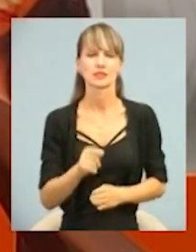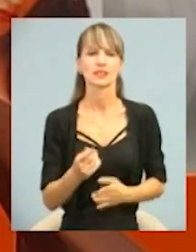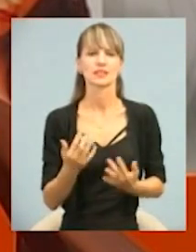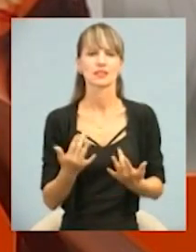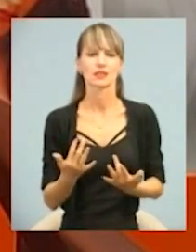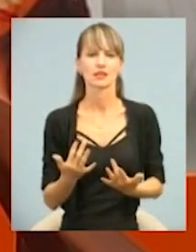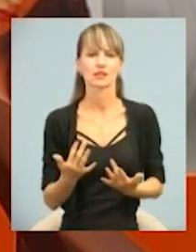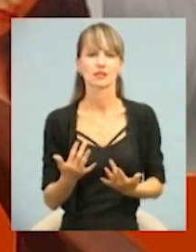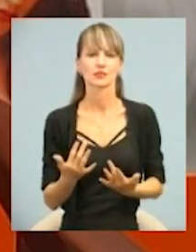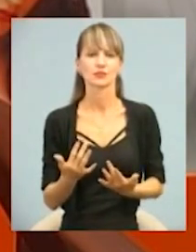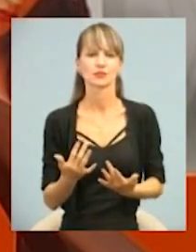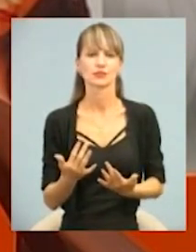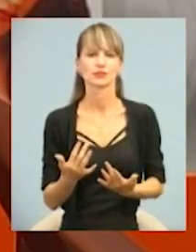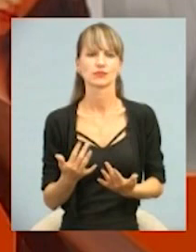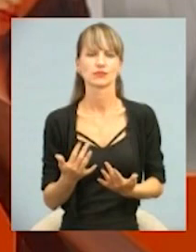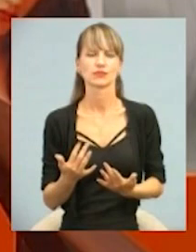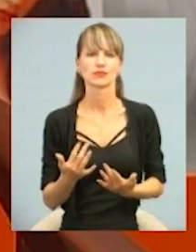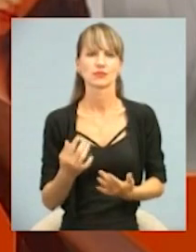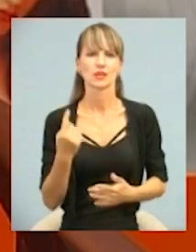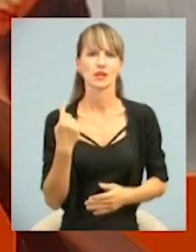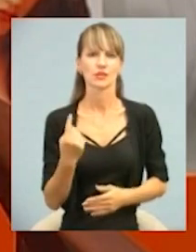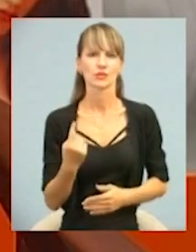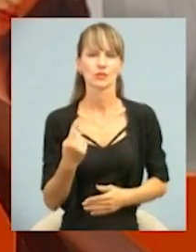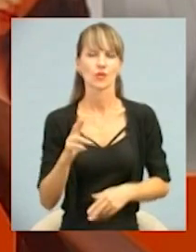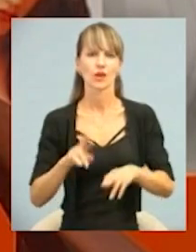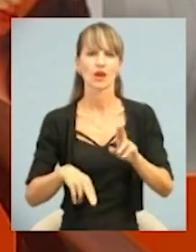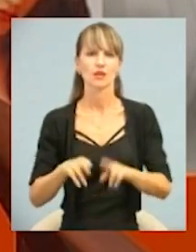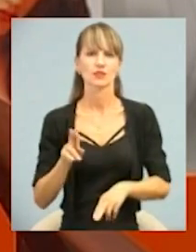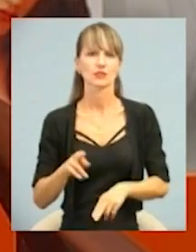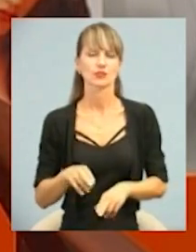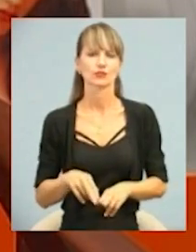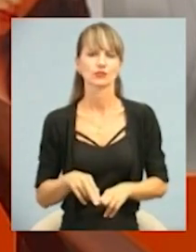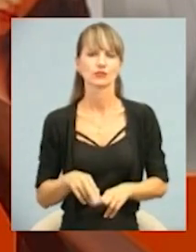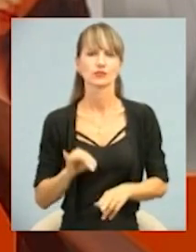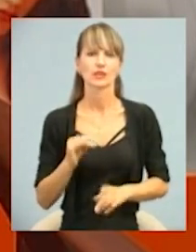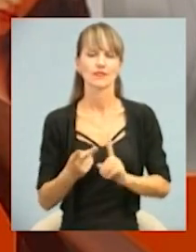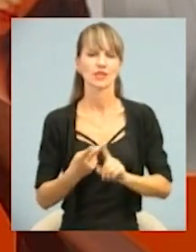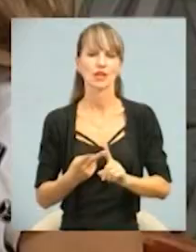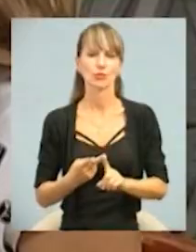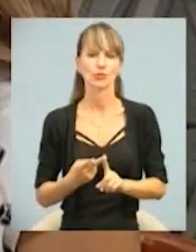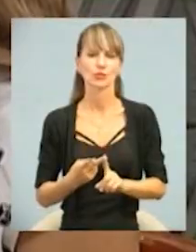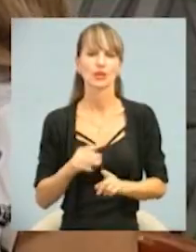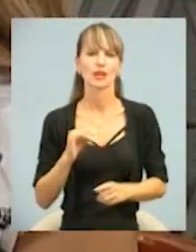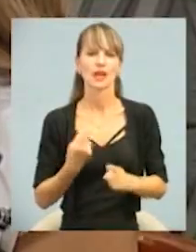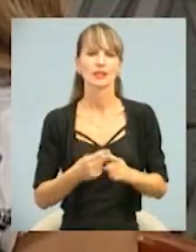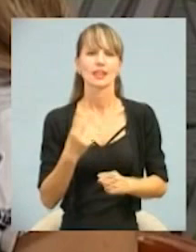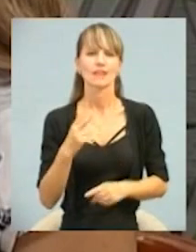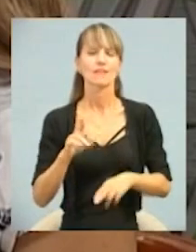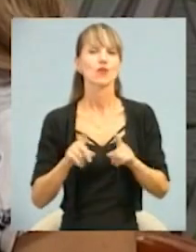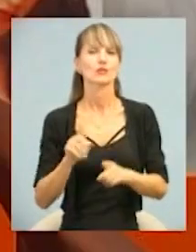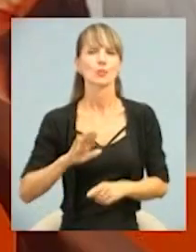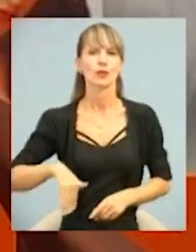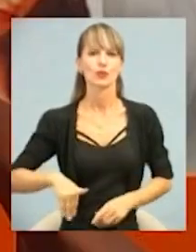ти в одну краску налив і втору. І ці дві фарби що